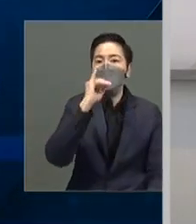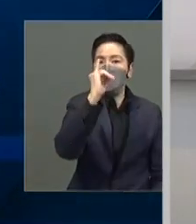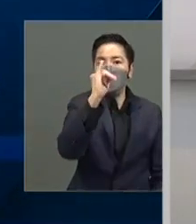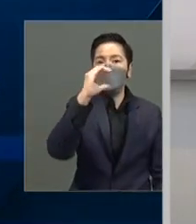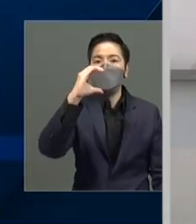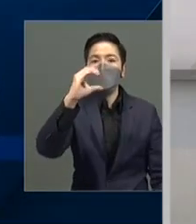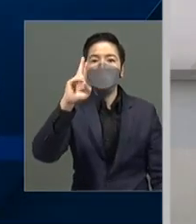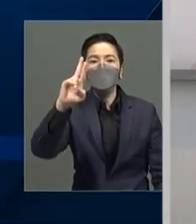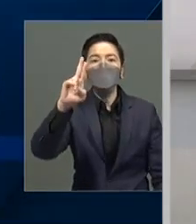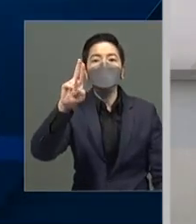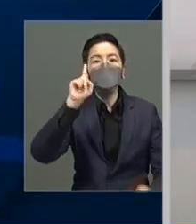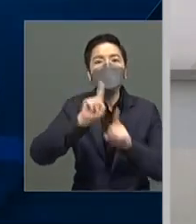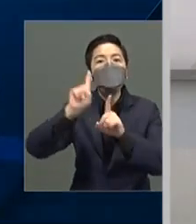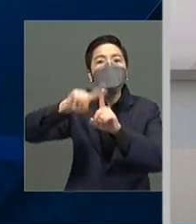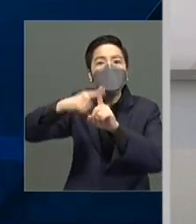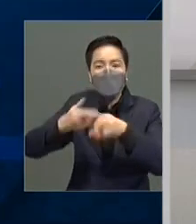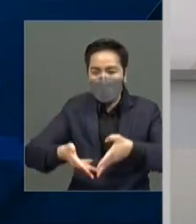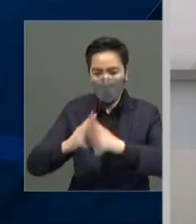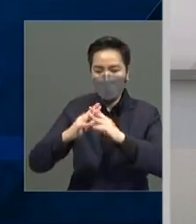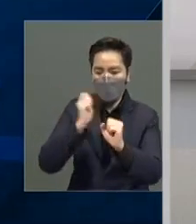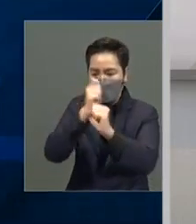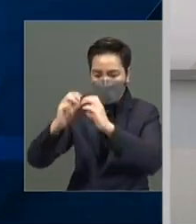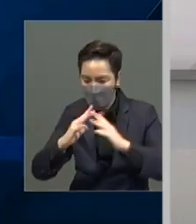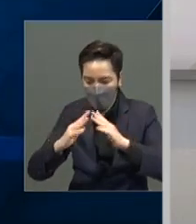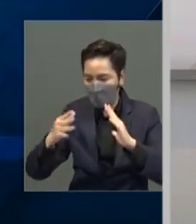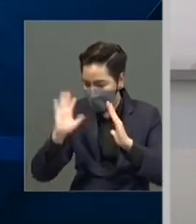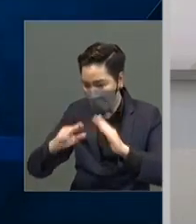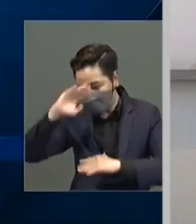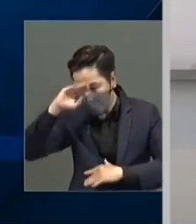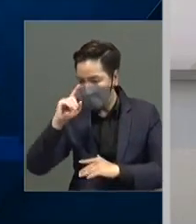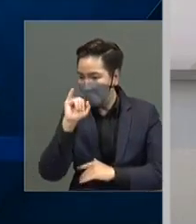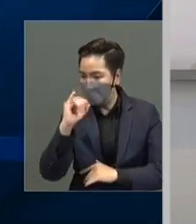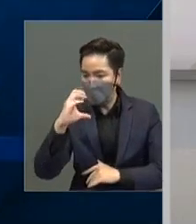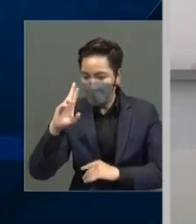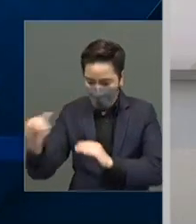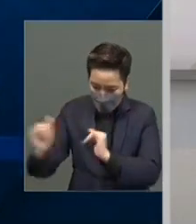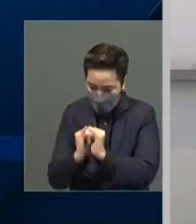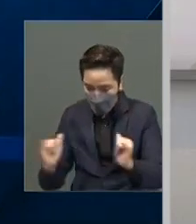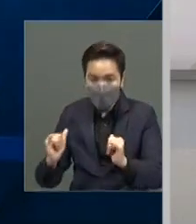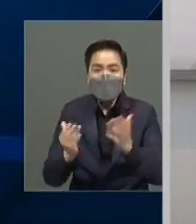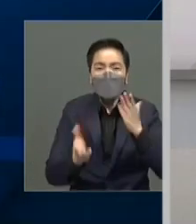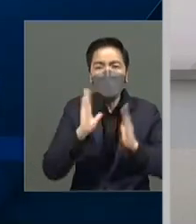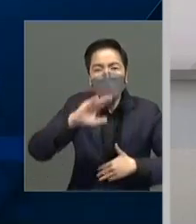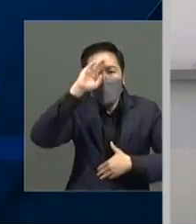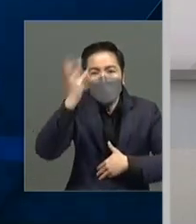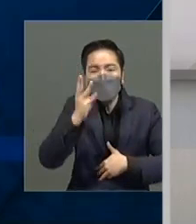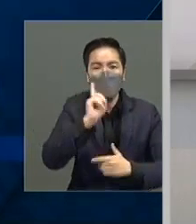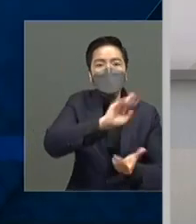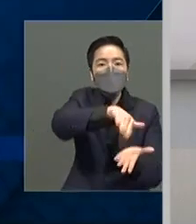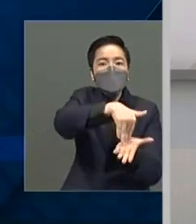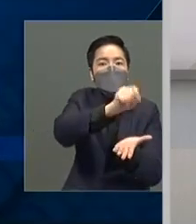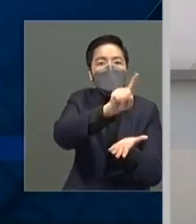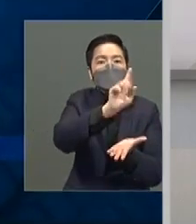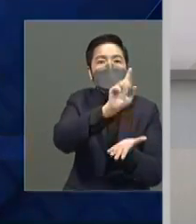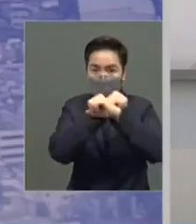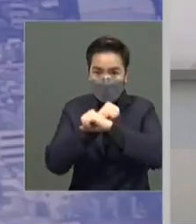ม่เห็นด้วยแล้วคือดูเหมือนว่าความเชื่อมั่นของกลุ่มที่ไม่เห็นด้วยเนี่ยลดน้อยลงทุกทีนะฮะตัวเลขผู้ติดเชื้อบางคนใช้คำว่า new high